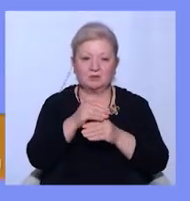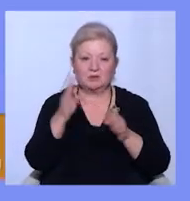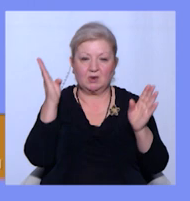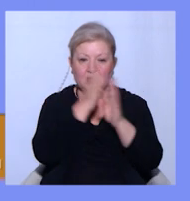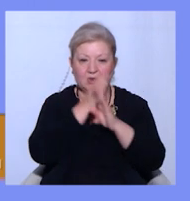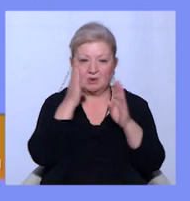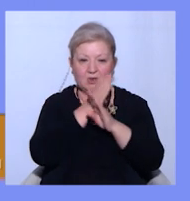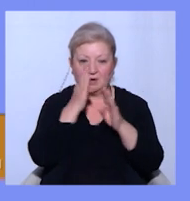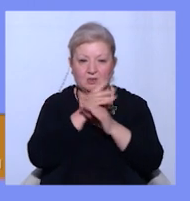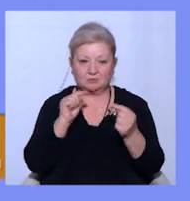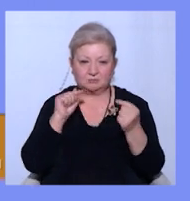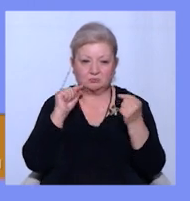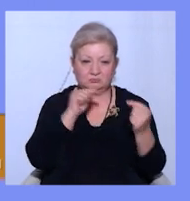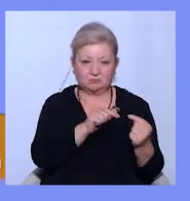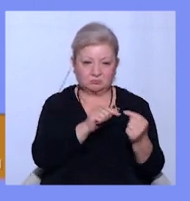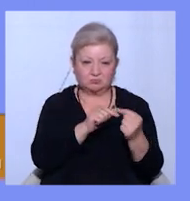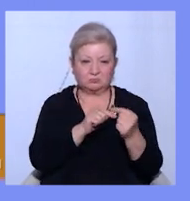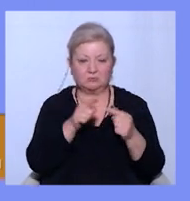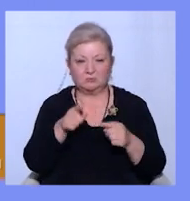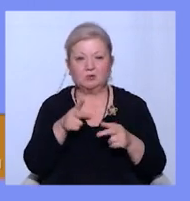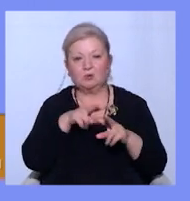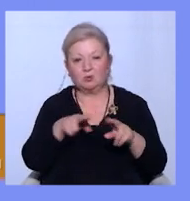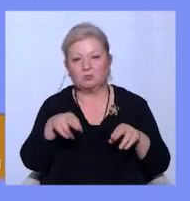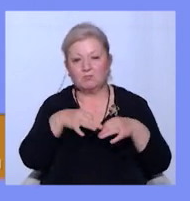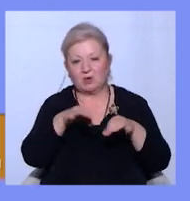ყველაფერი, გრაფიკი წავშალოთ.